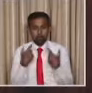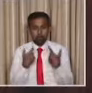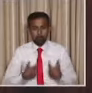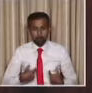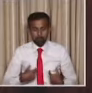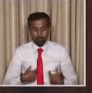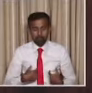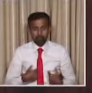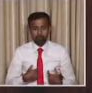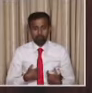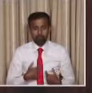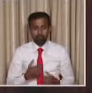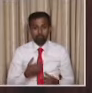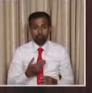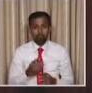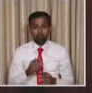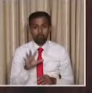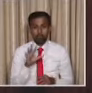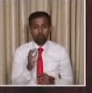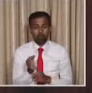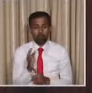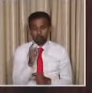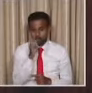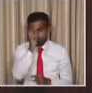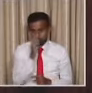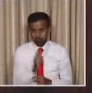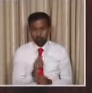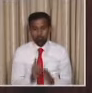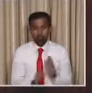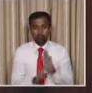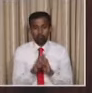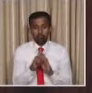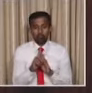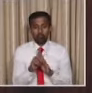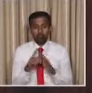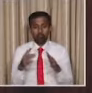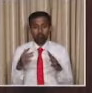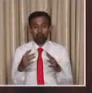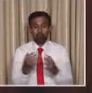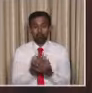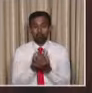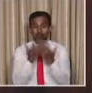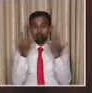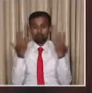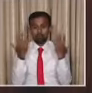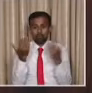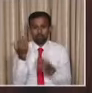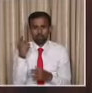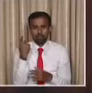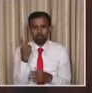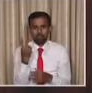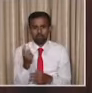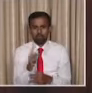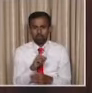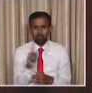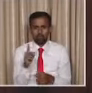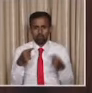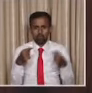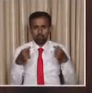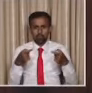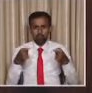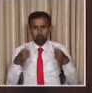රාජපක්ෂ අපේ හිටපු 5000 ජනාධිපතිතුමා උතුරු වසන්තය කියලා එදා 2010 යුද්ධෙන්